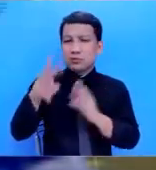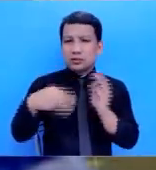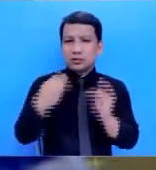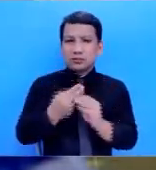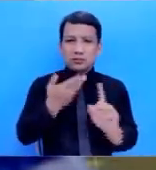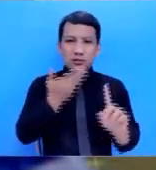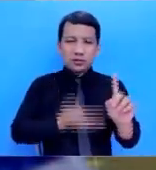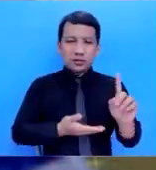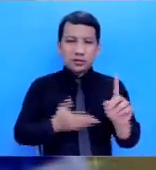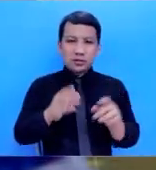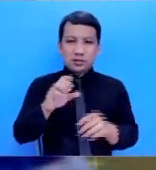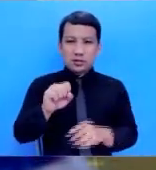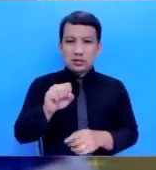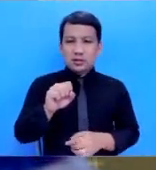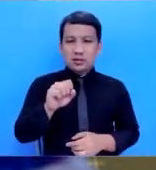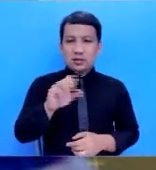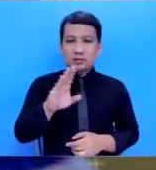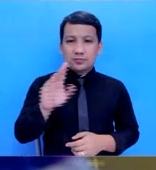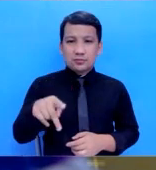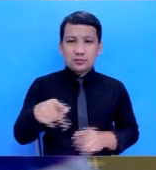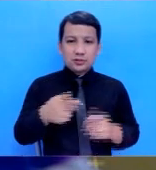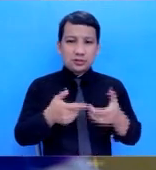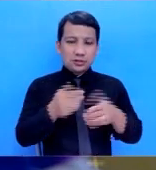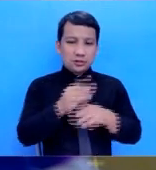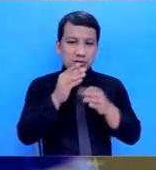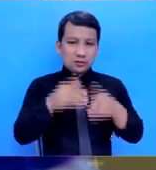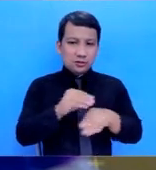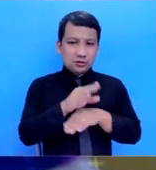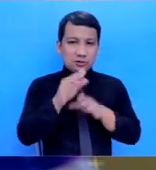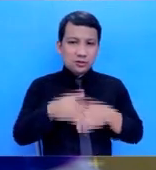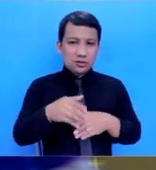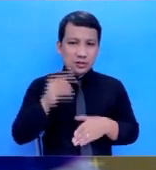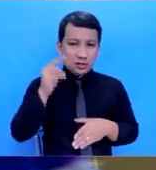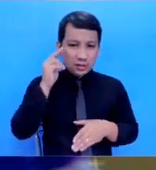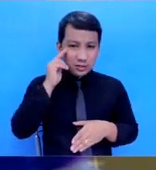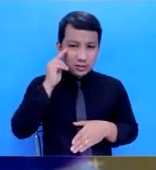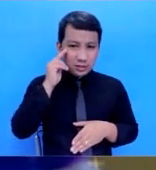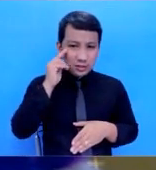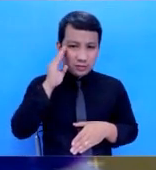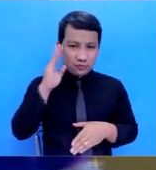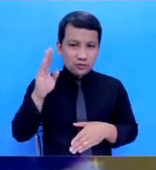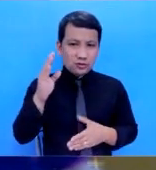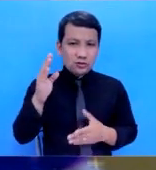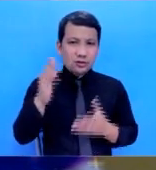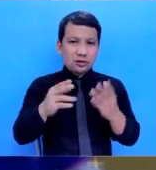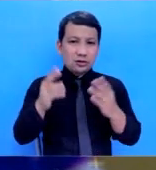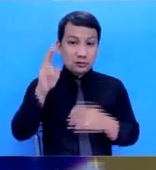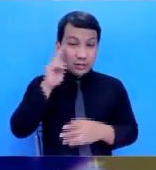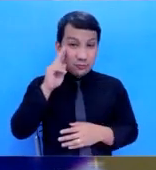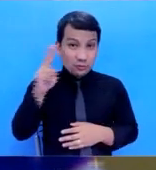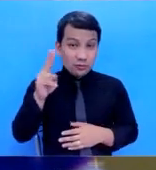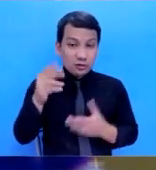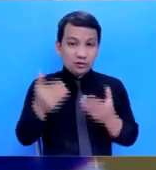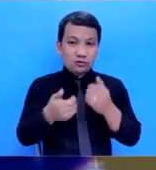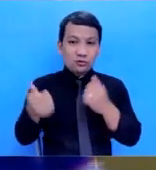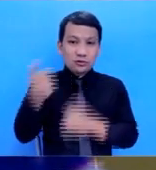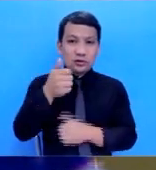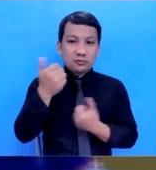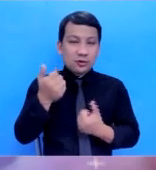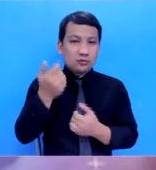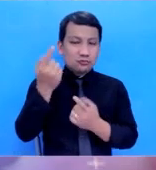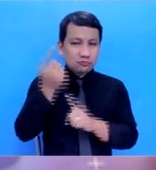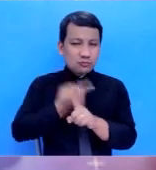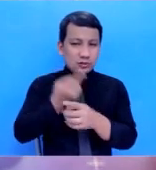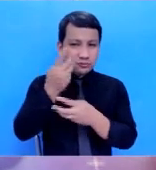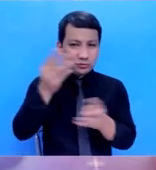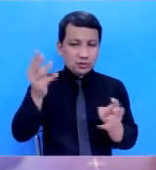samahang basketball ng Pilipinas si Gilas consultant Nenad Busibnich bilang head coach para sa paparating na window ngayong buwan. Paglilinaw